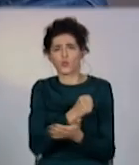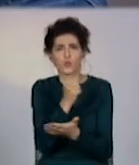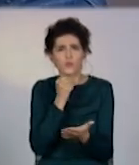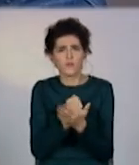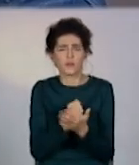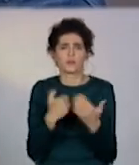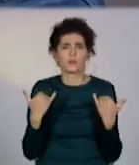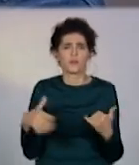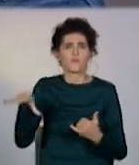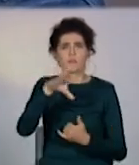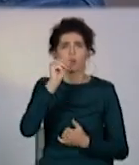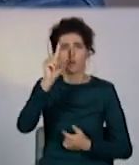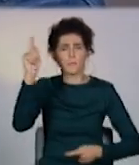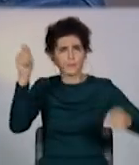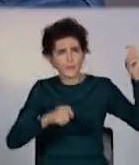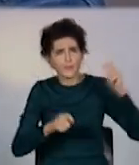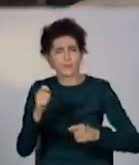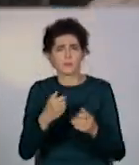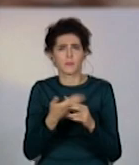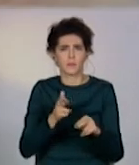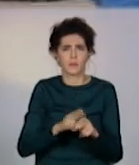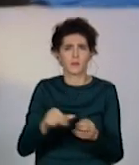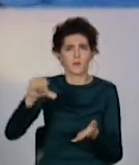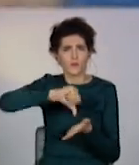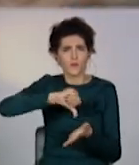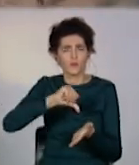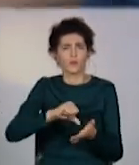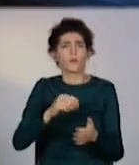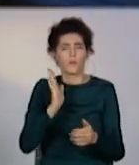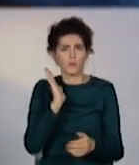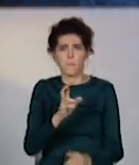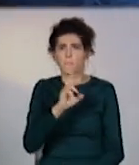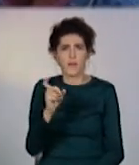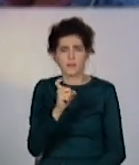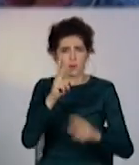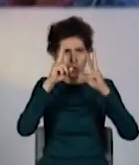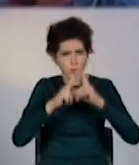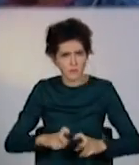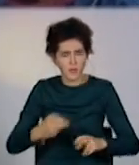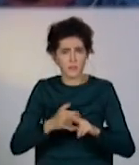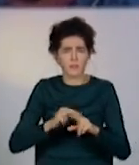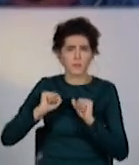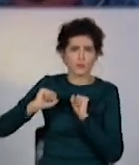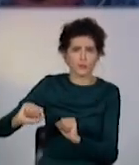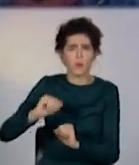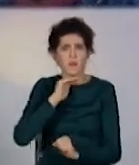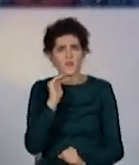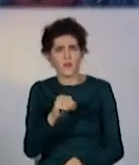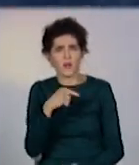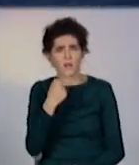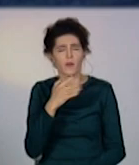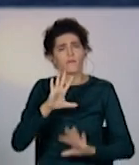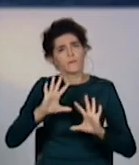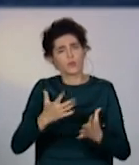на місцях переселенцям і трудовим мігрантам, пролежав у парламенті минулого скликання без розгляду. Правозахисники та експерти сподіваються, що